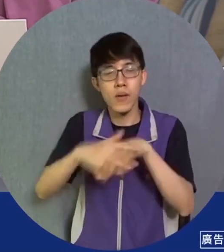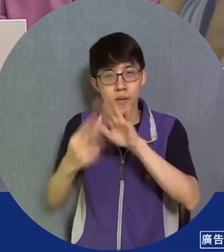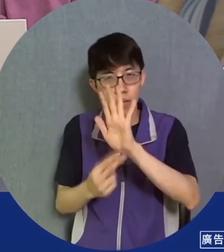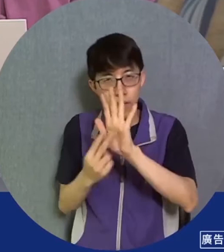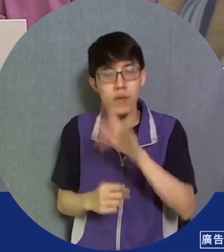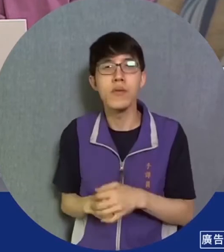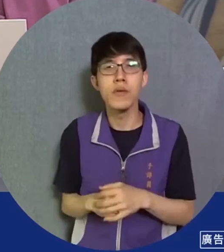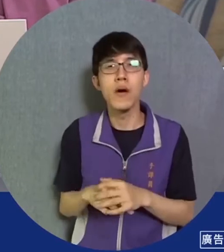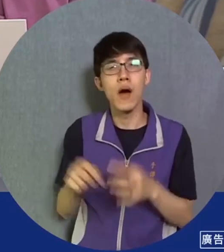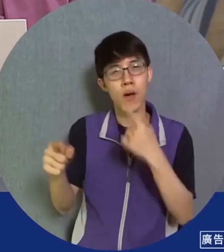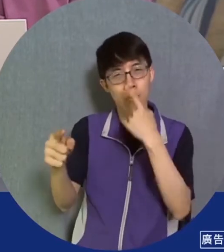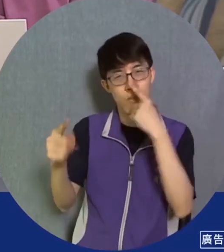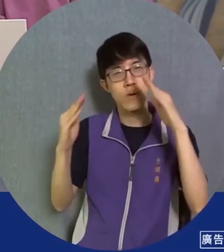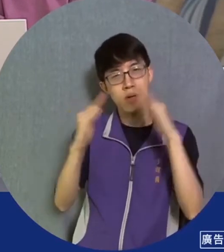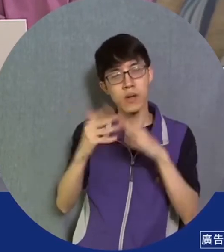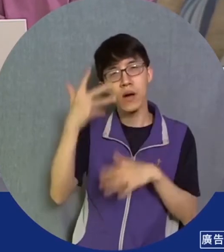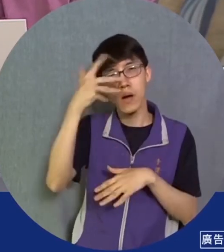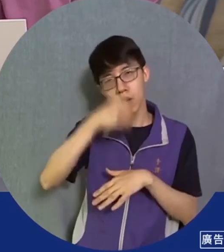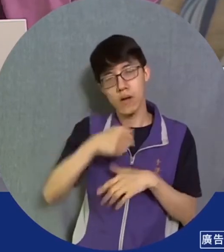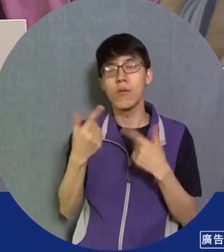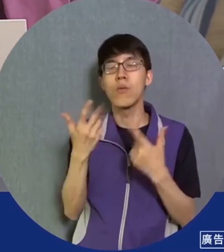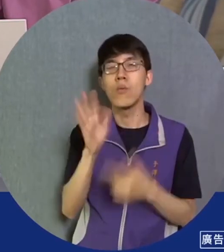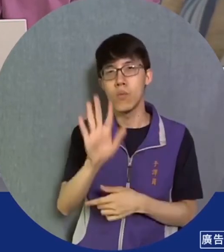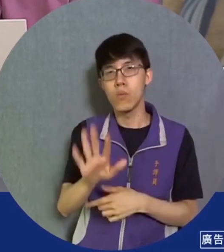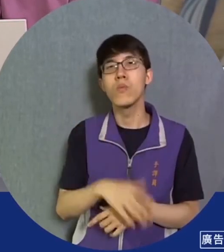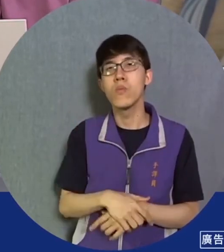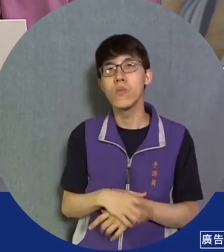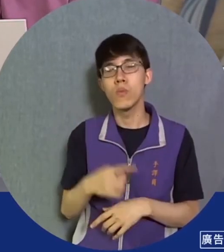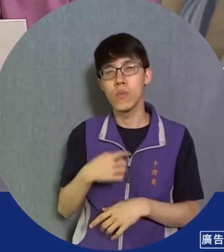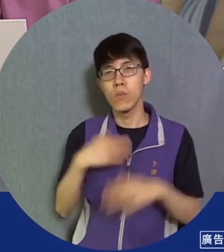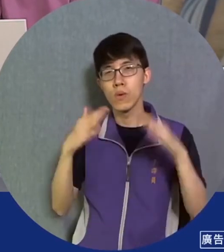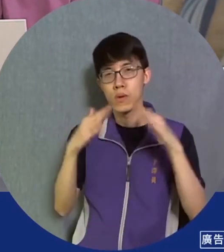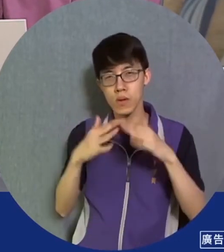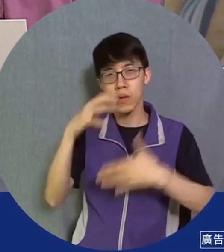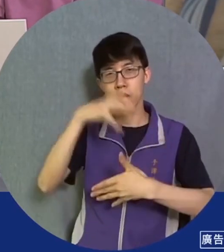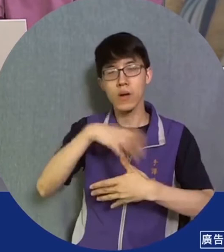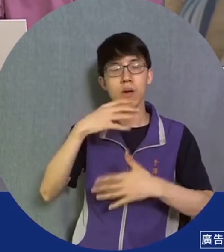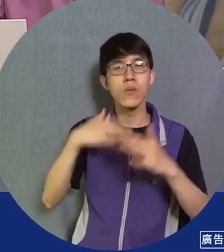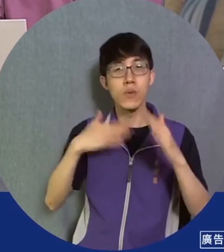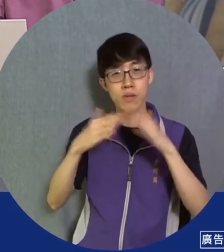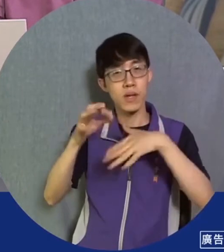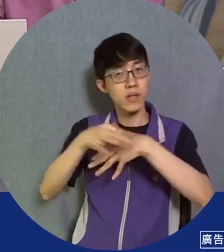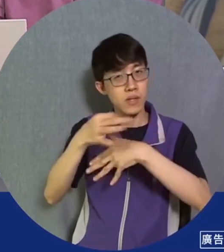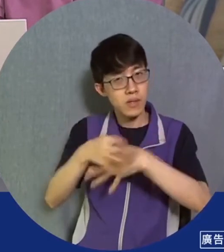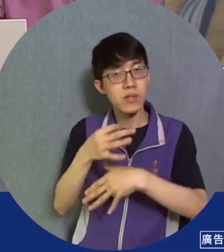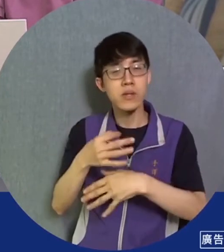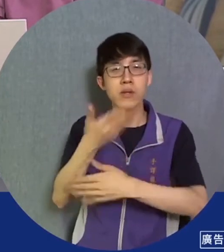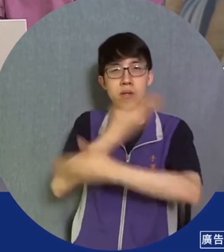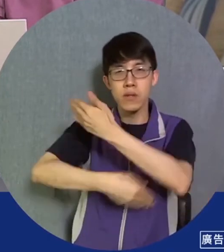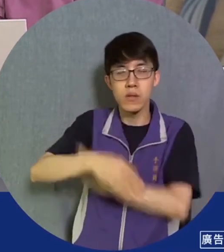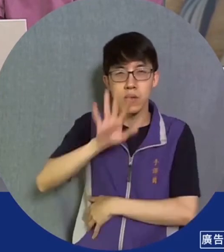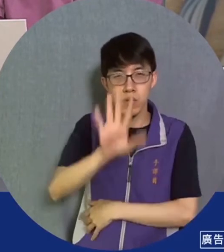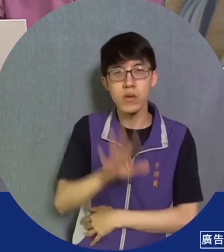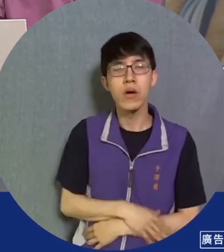我家里也有老人，哦，然后其实我们家族也有障碍者。我觉得其实都真